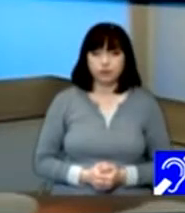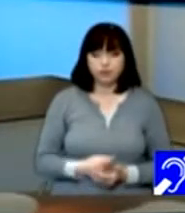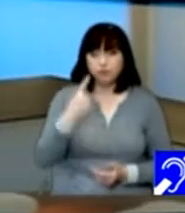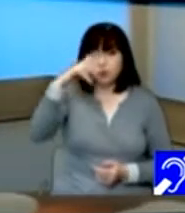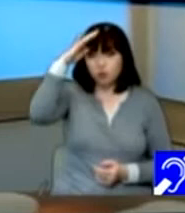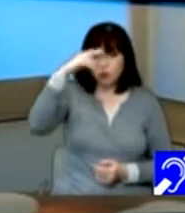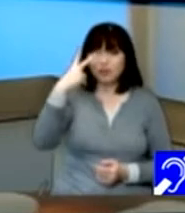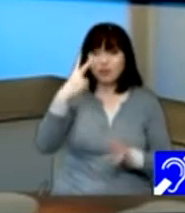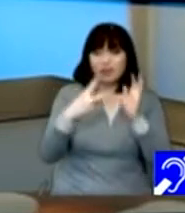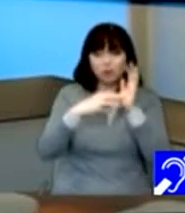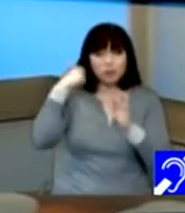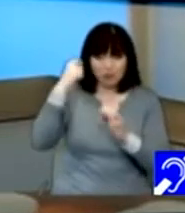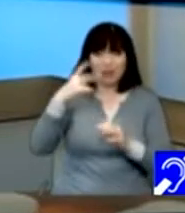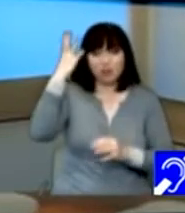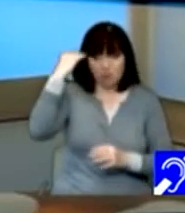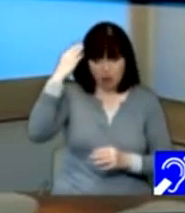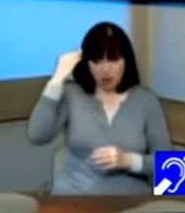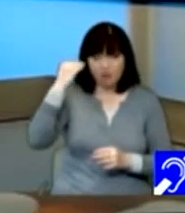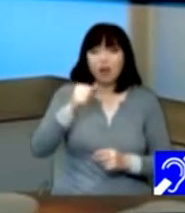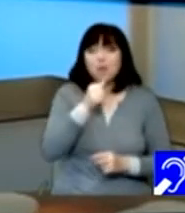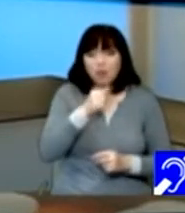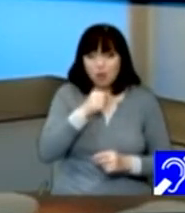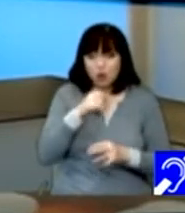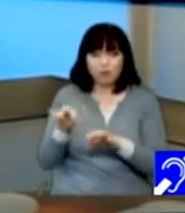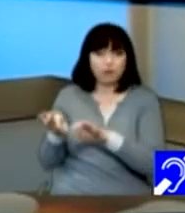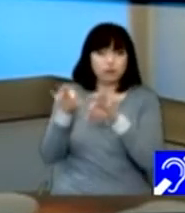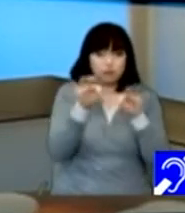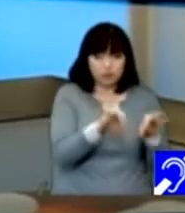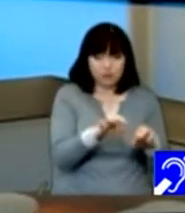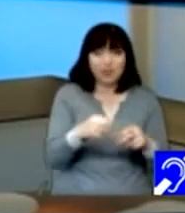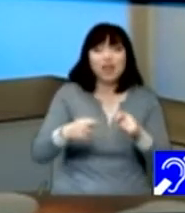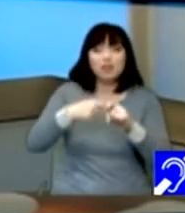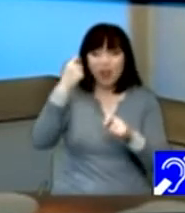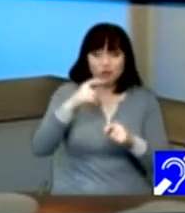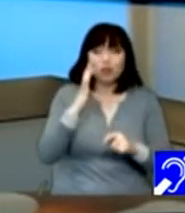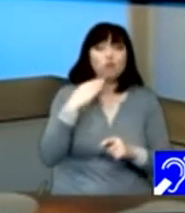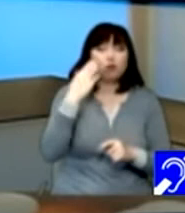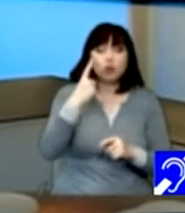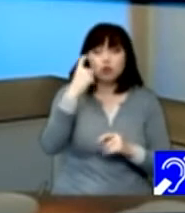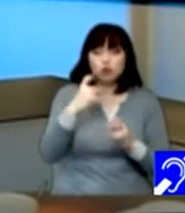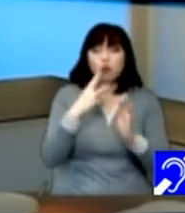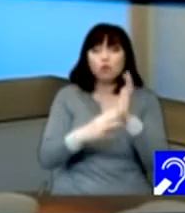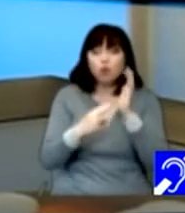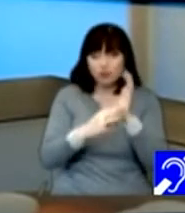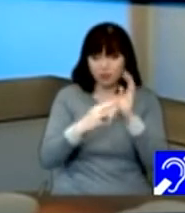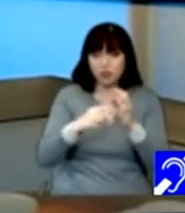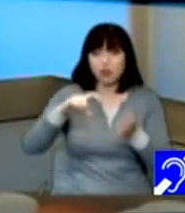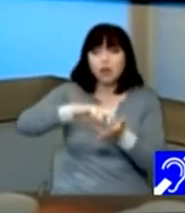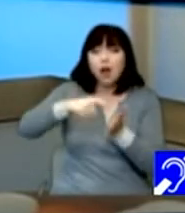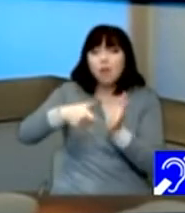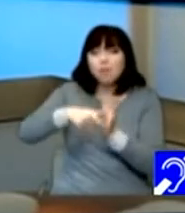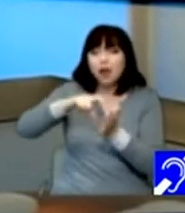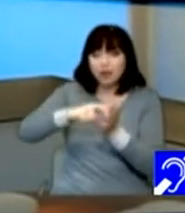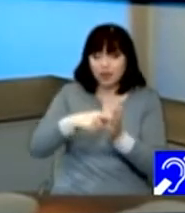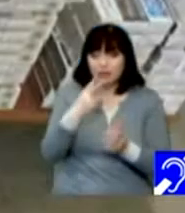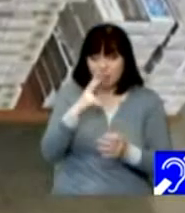Un bărbat de 28 ani din Republica Moldova a încercat să transporte ilegal în România 870 de pachete cu țigări. A fost